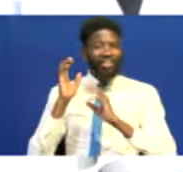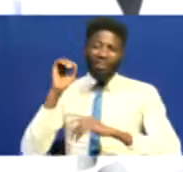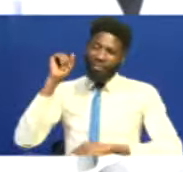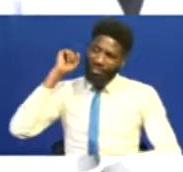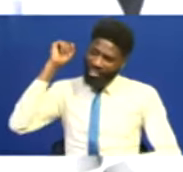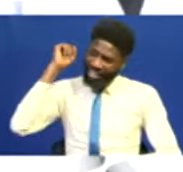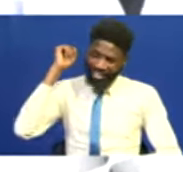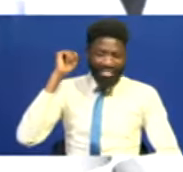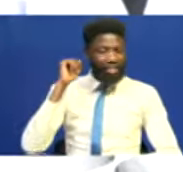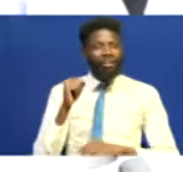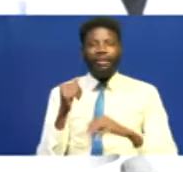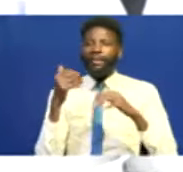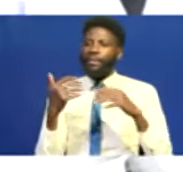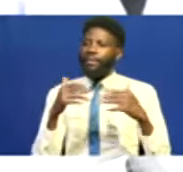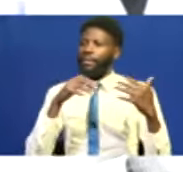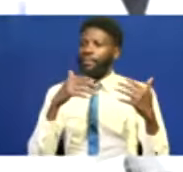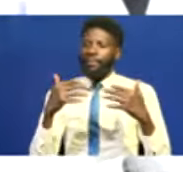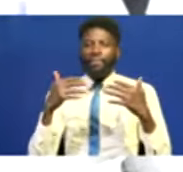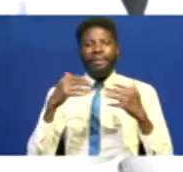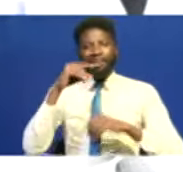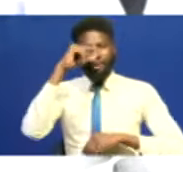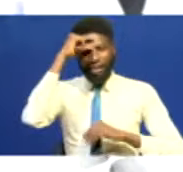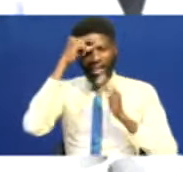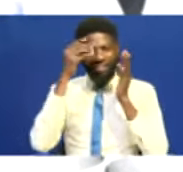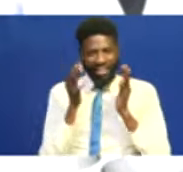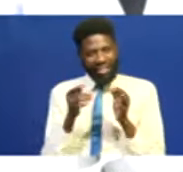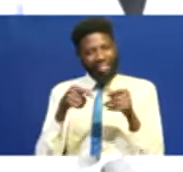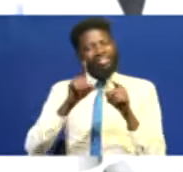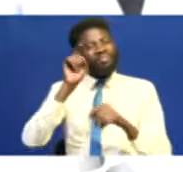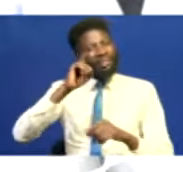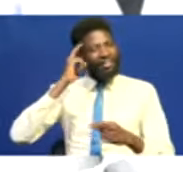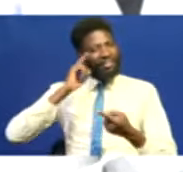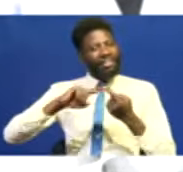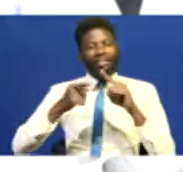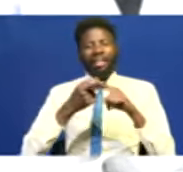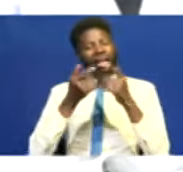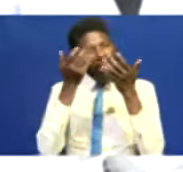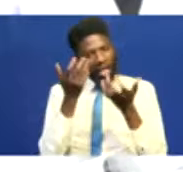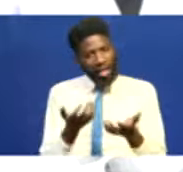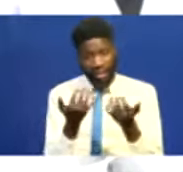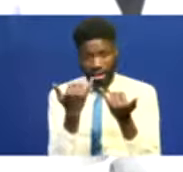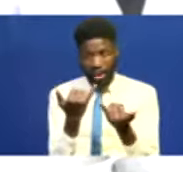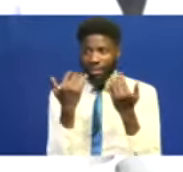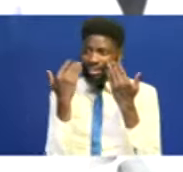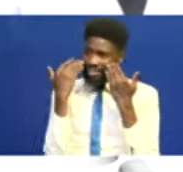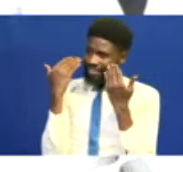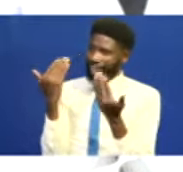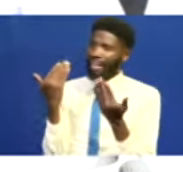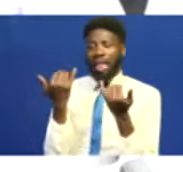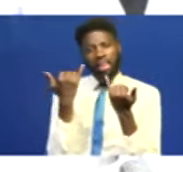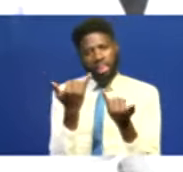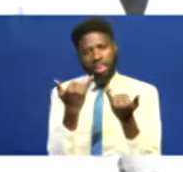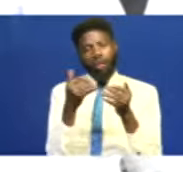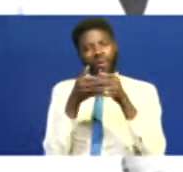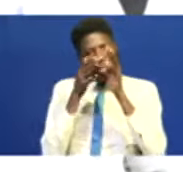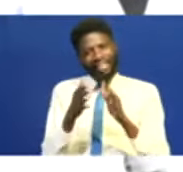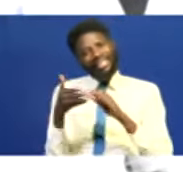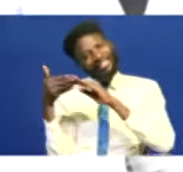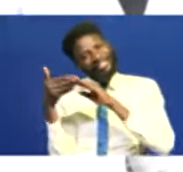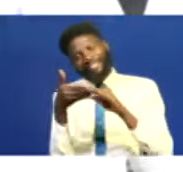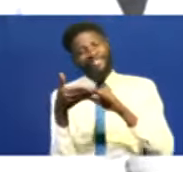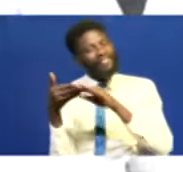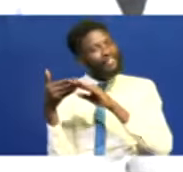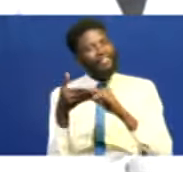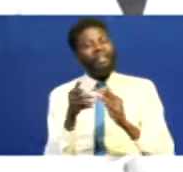hii kitu lazima gavana akae chini akitafakari vizuri. Manake saa hii imeanza kuwa ni mambo ya kuchimbana viongozi.